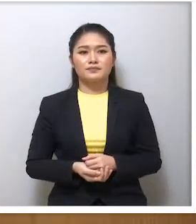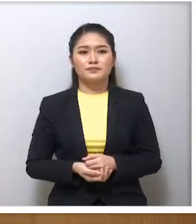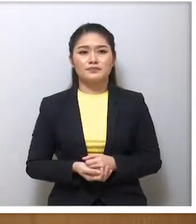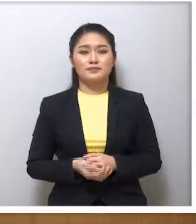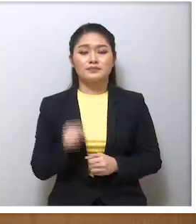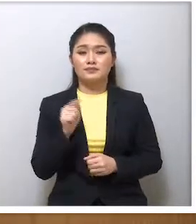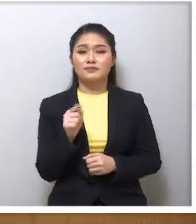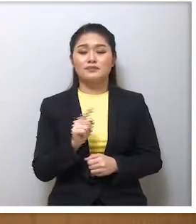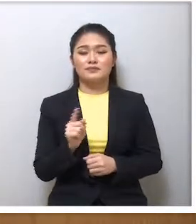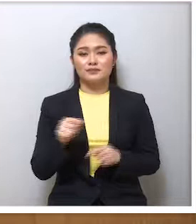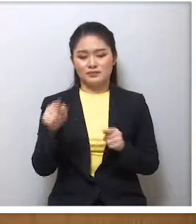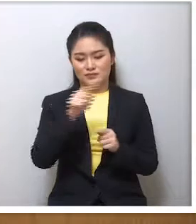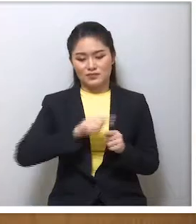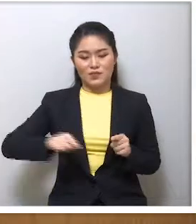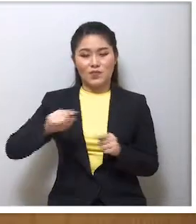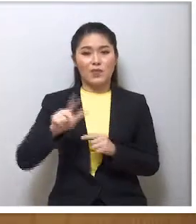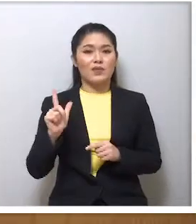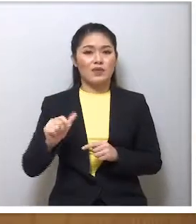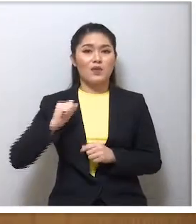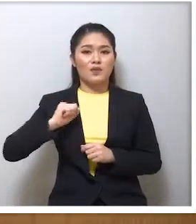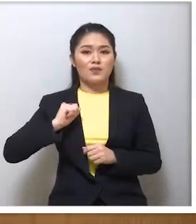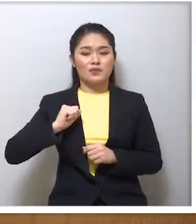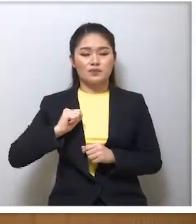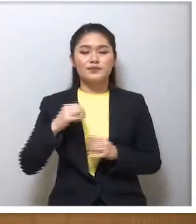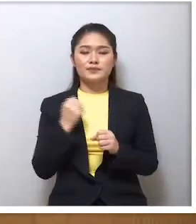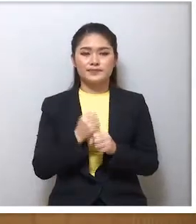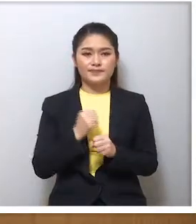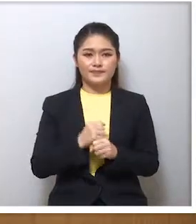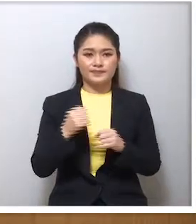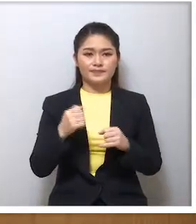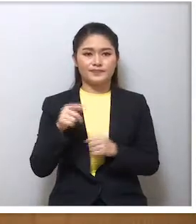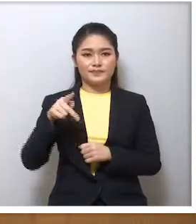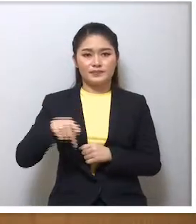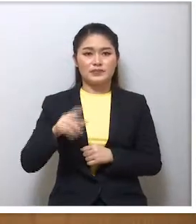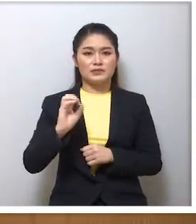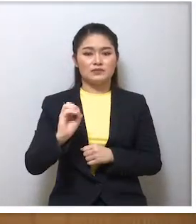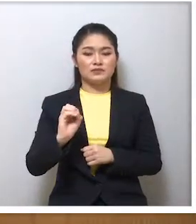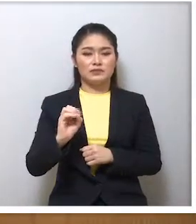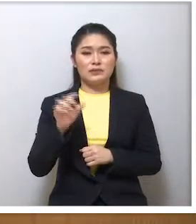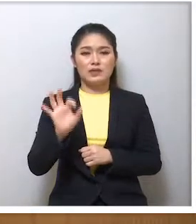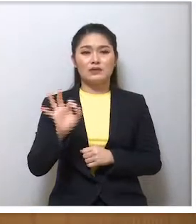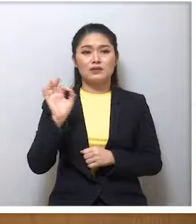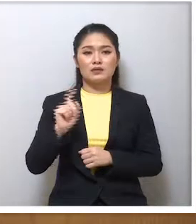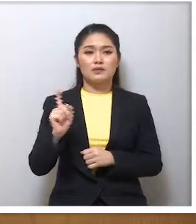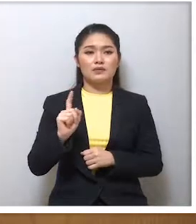จัดการเขาเป็นคลิกขวานะครับให้เป็นโพลีกอนคลิกขวาเลือก